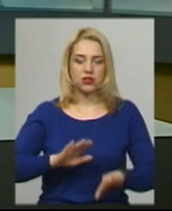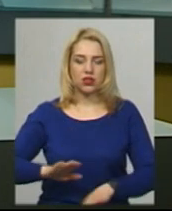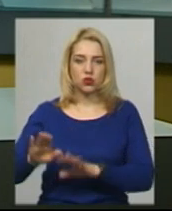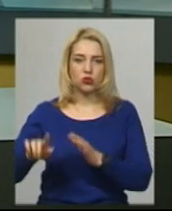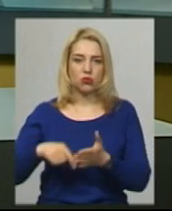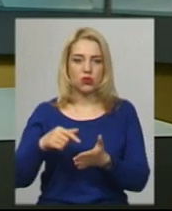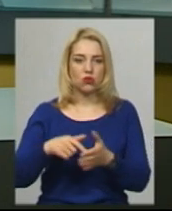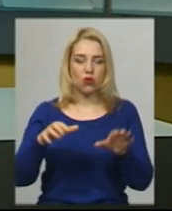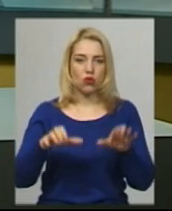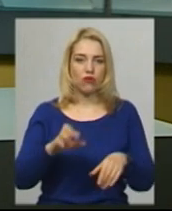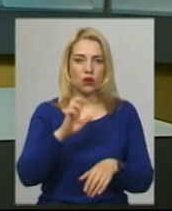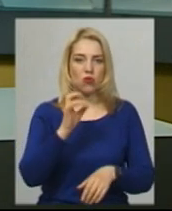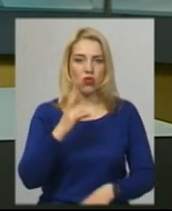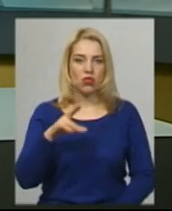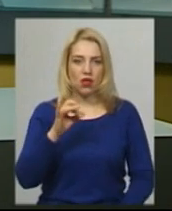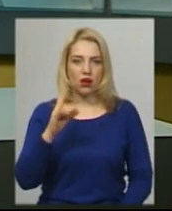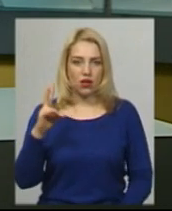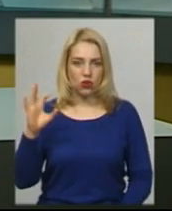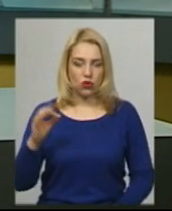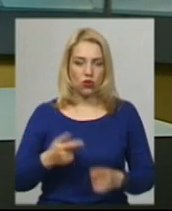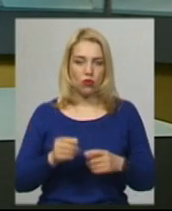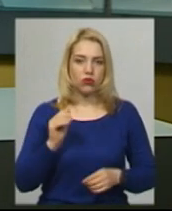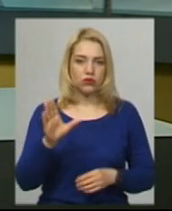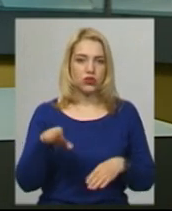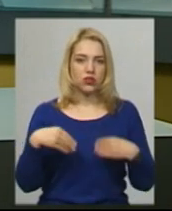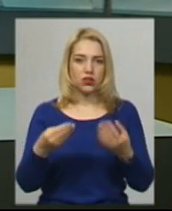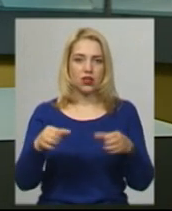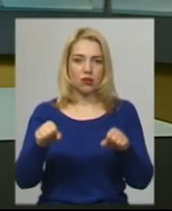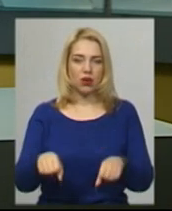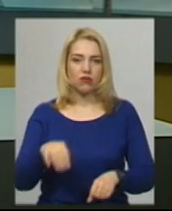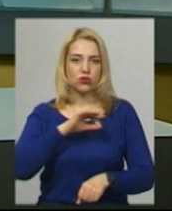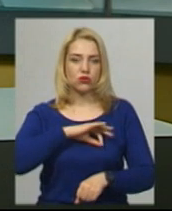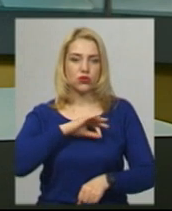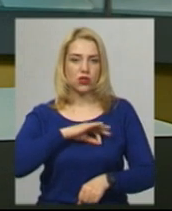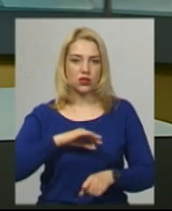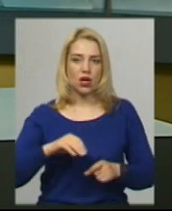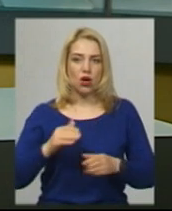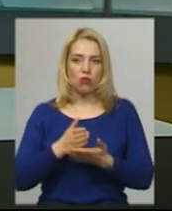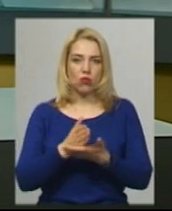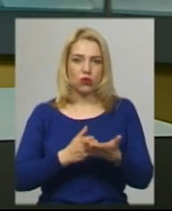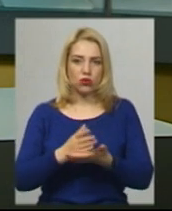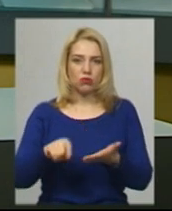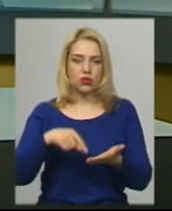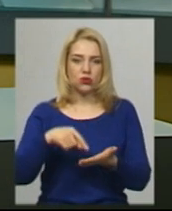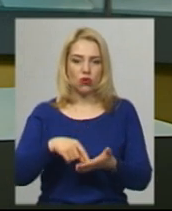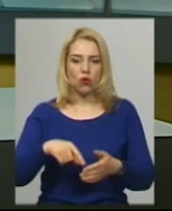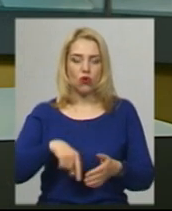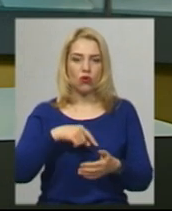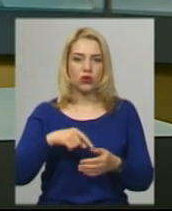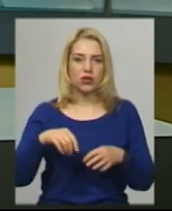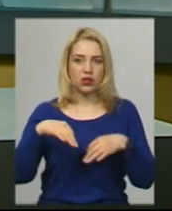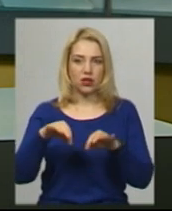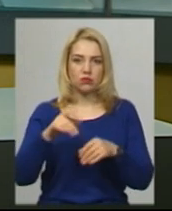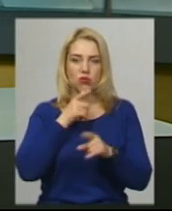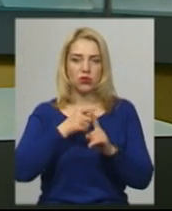Андрій Бондаренко. За його словами, посвідчення дає право скористатися послугами міського комунального транспорту під час карантину.